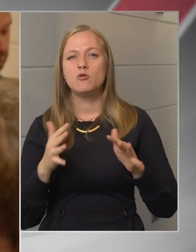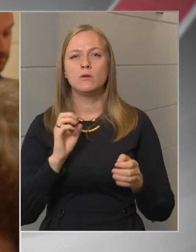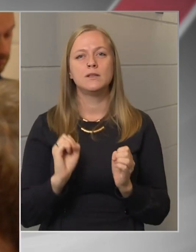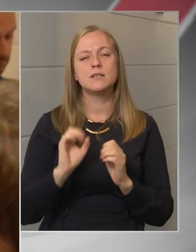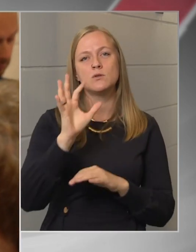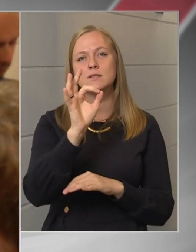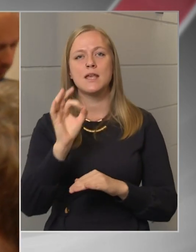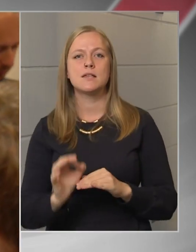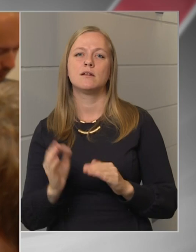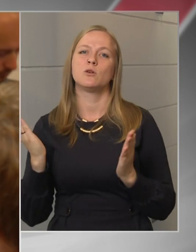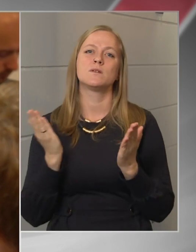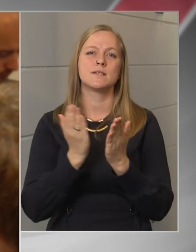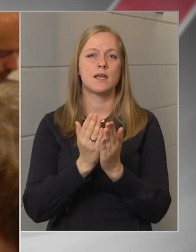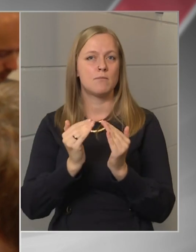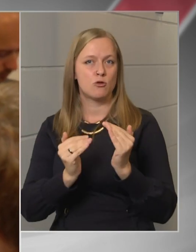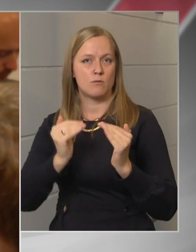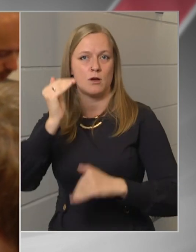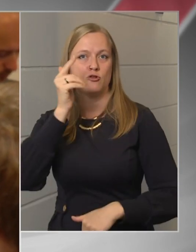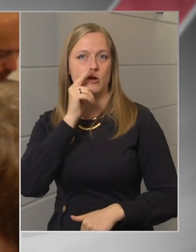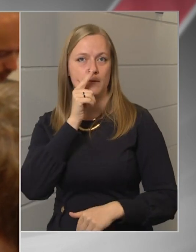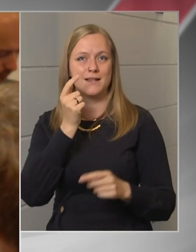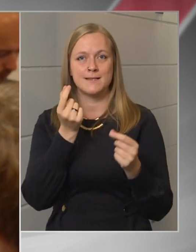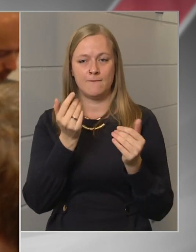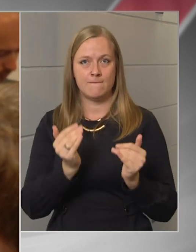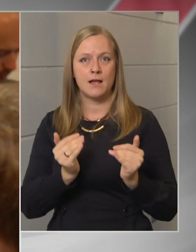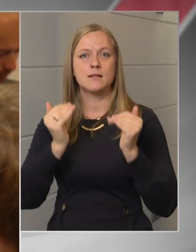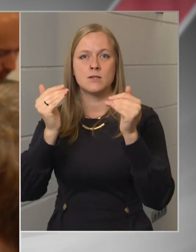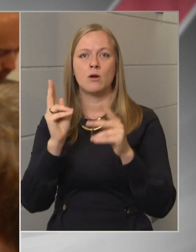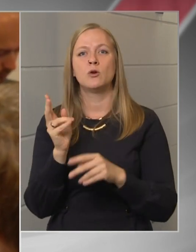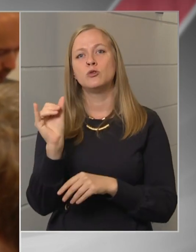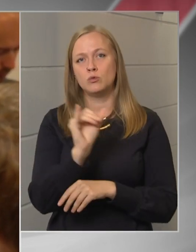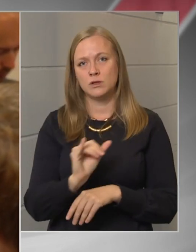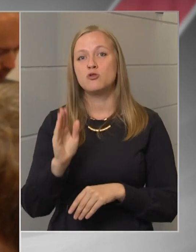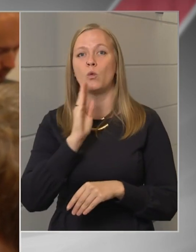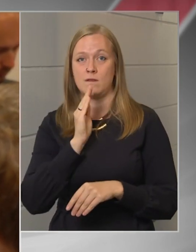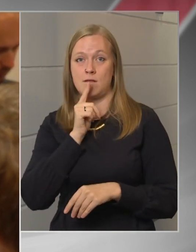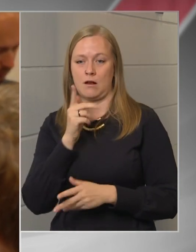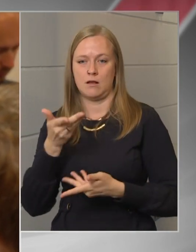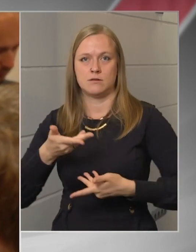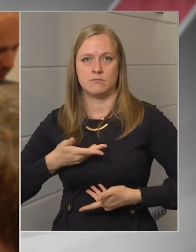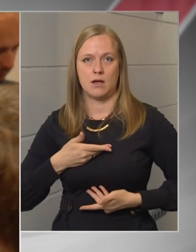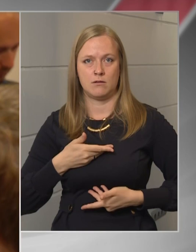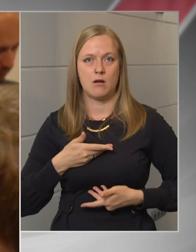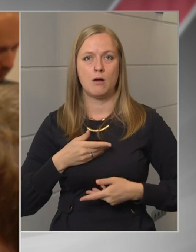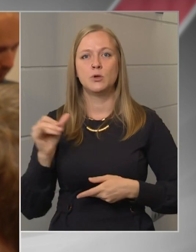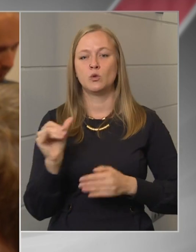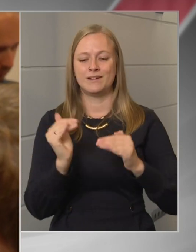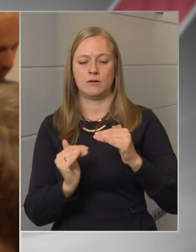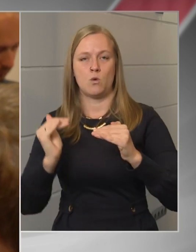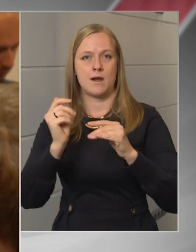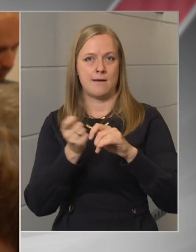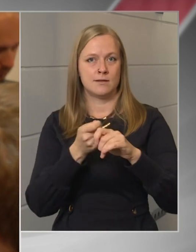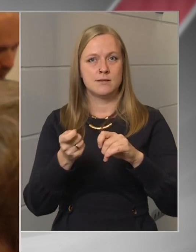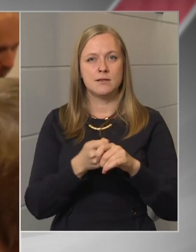%-nál magasabb lesz az infláció, akkor a nyugdíjasok összel kapnak nyugdíjkorrekciót. A számításaik szerint